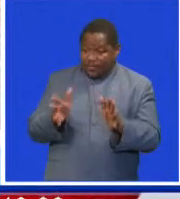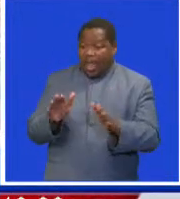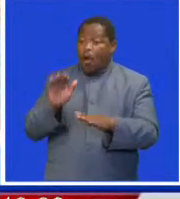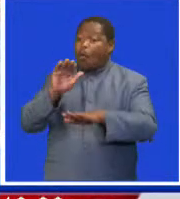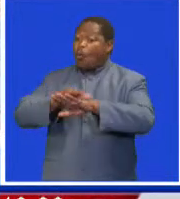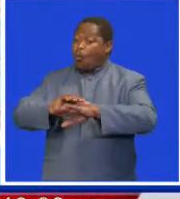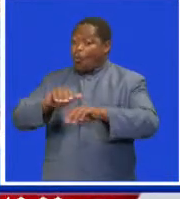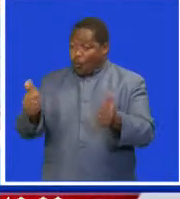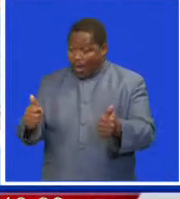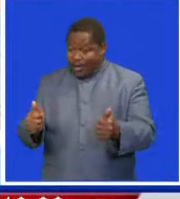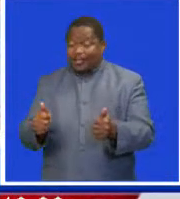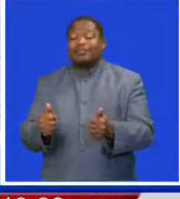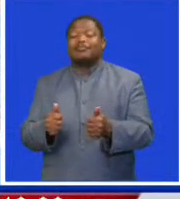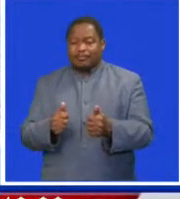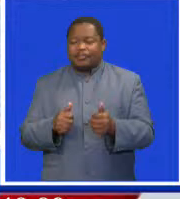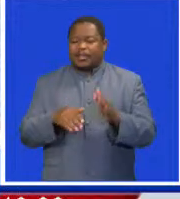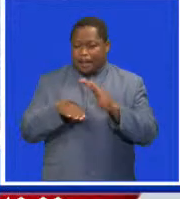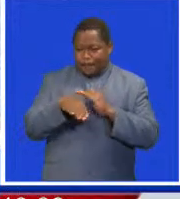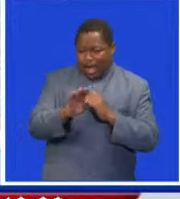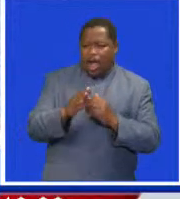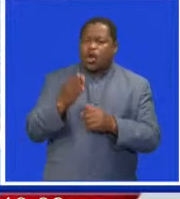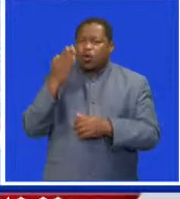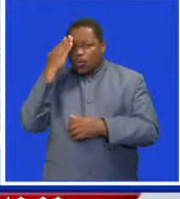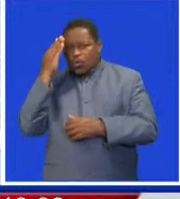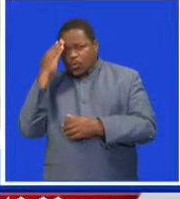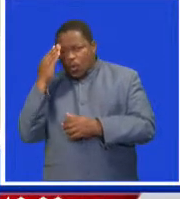ngetindlela tekuhlola wona lomkhuhlane iCOVID-19.